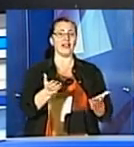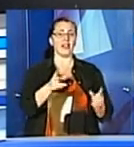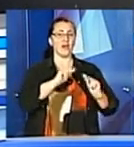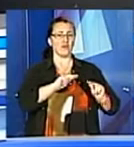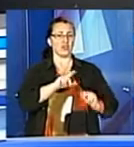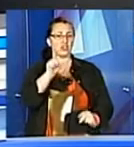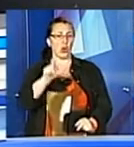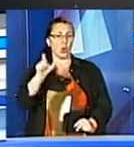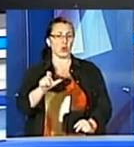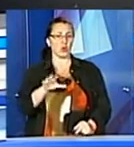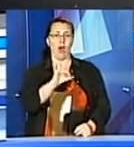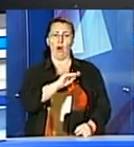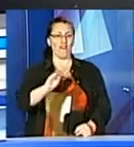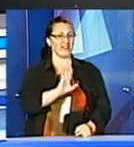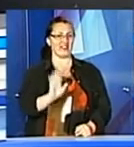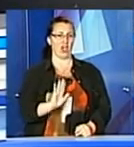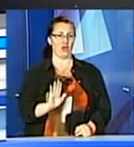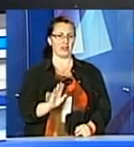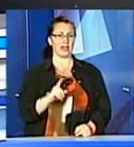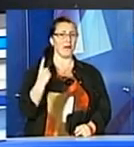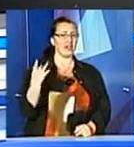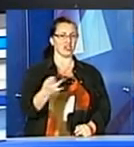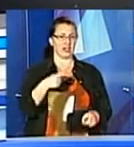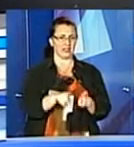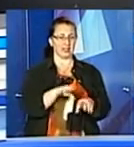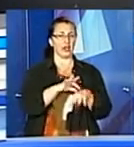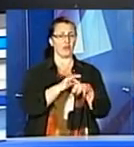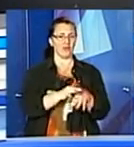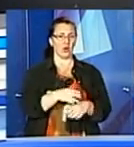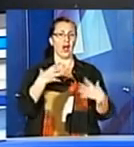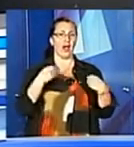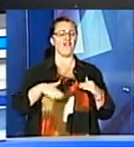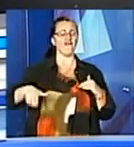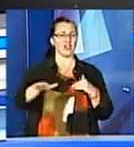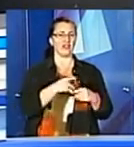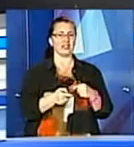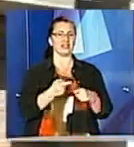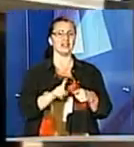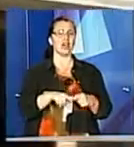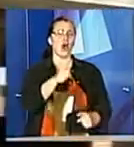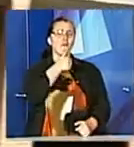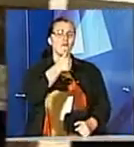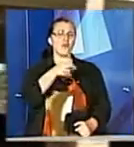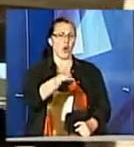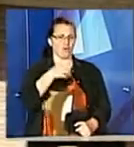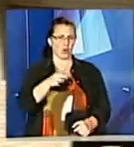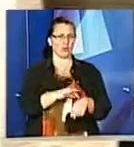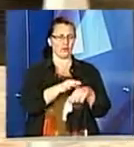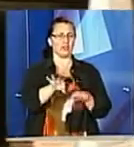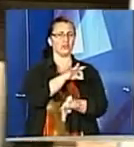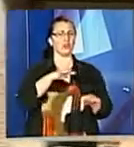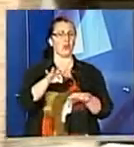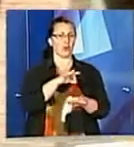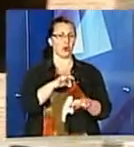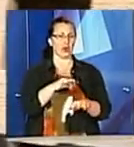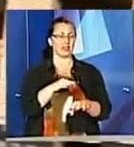неофіційно. Такий захід відбуватиметься вперше. Львівщина стала однією з пілотних областей такого рейду. Найбільше порушень у працевлаштуванні